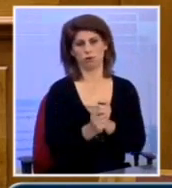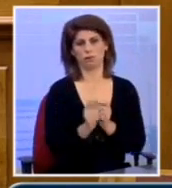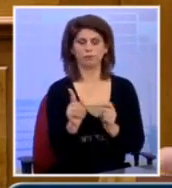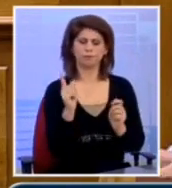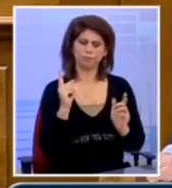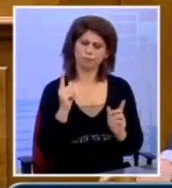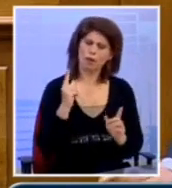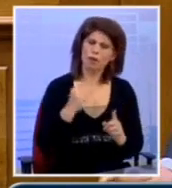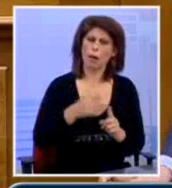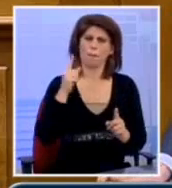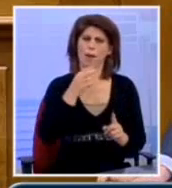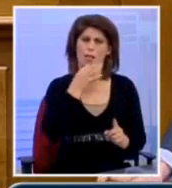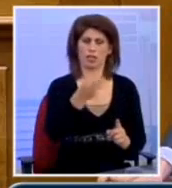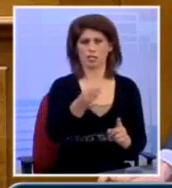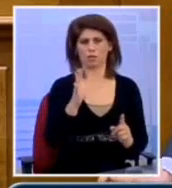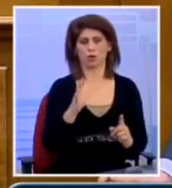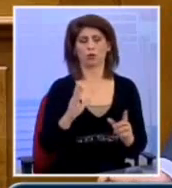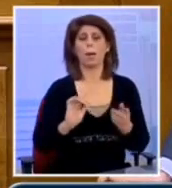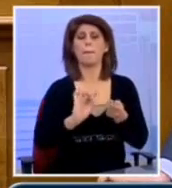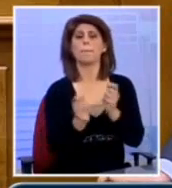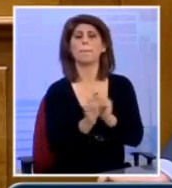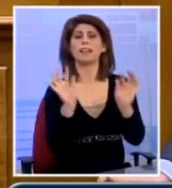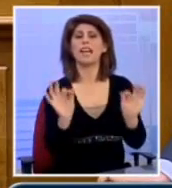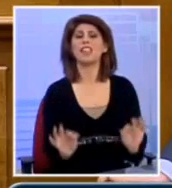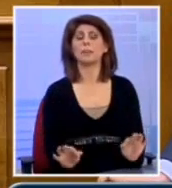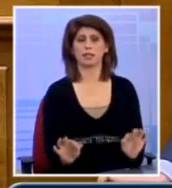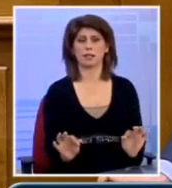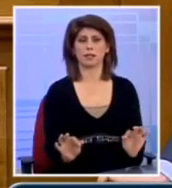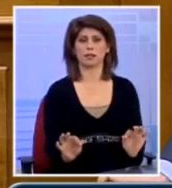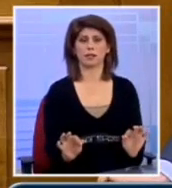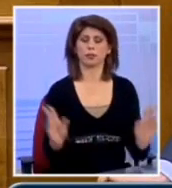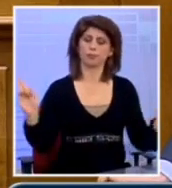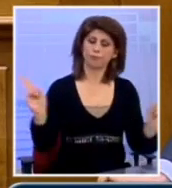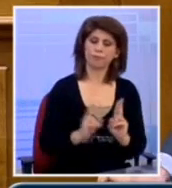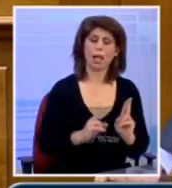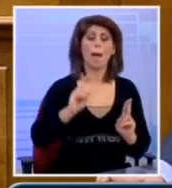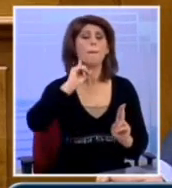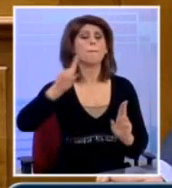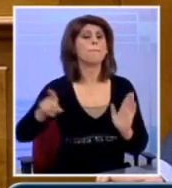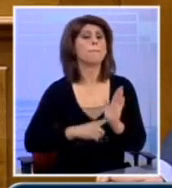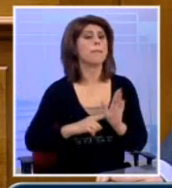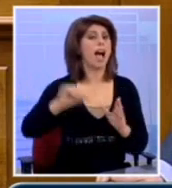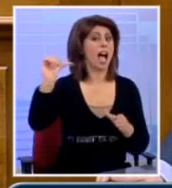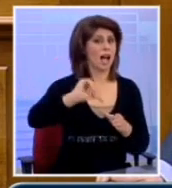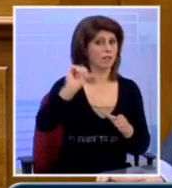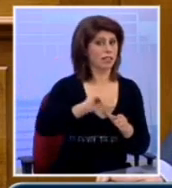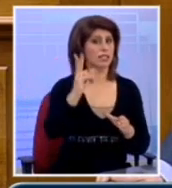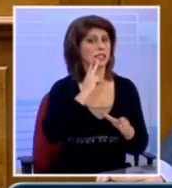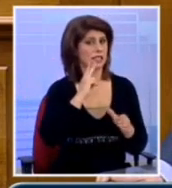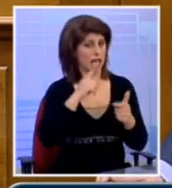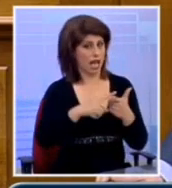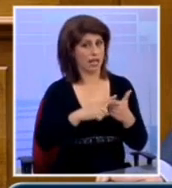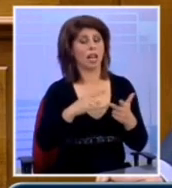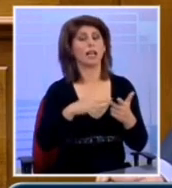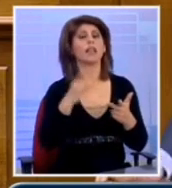Ενδεικτικά θα αναφέρω τις μεταρρυθμίσεις για την καταπολέμηση του λαθρεμπορίου καυσίμων, καπνού